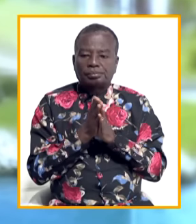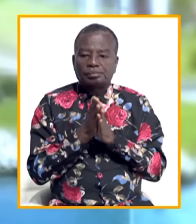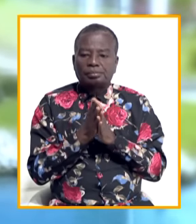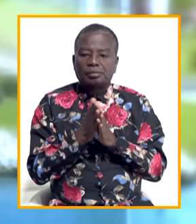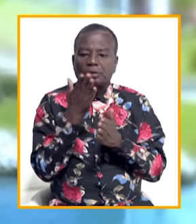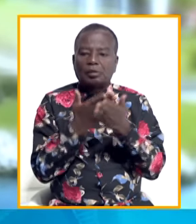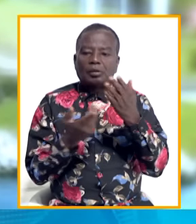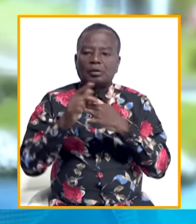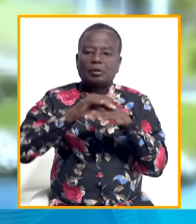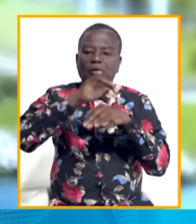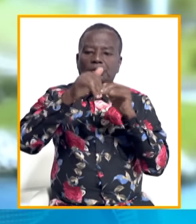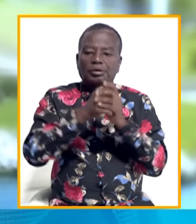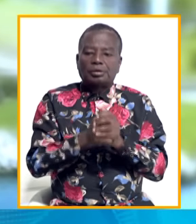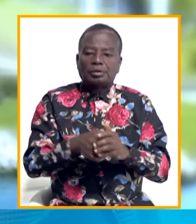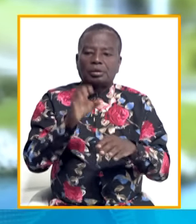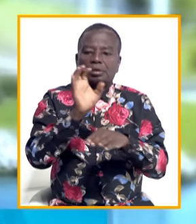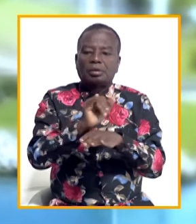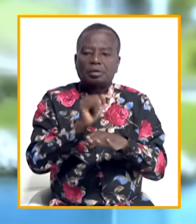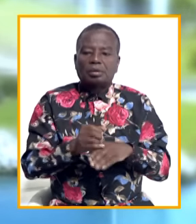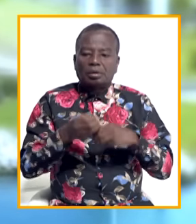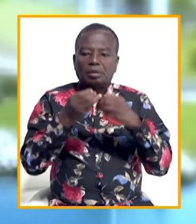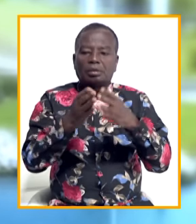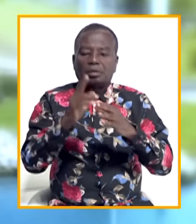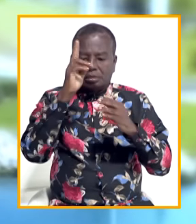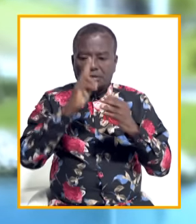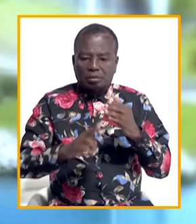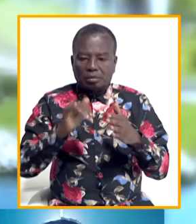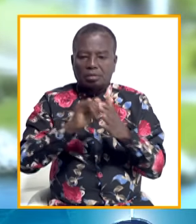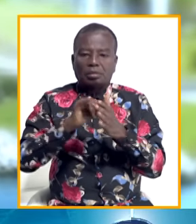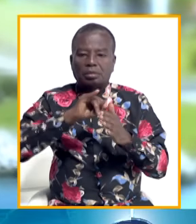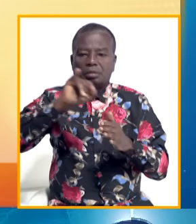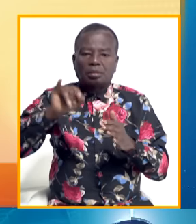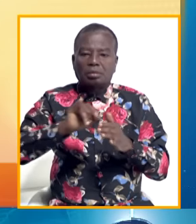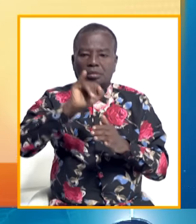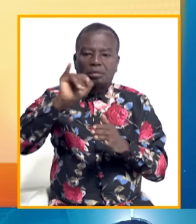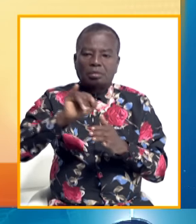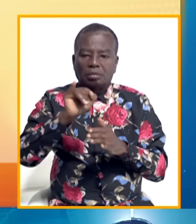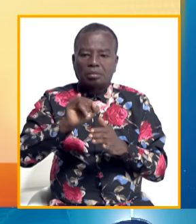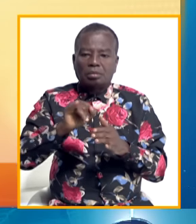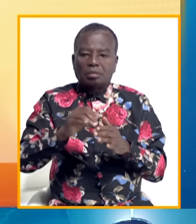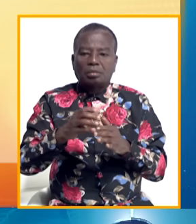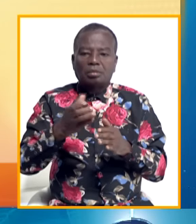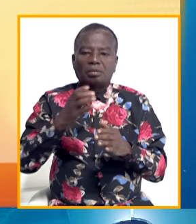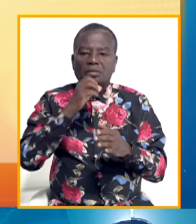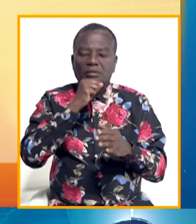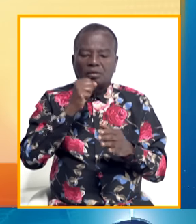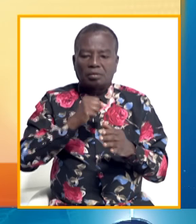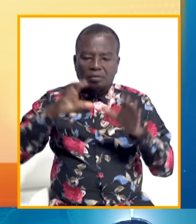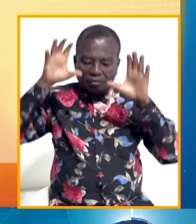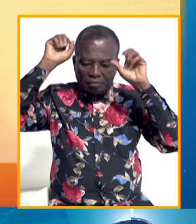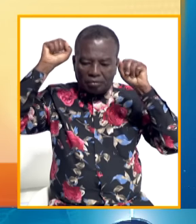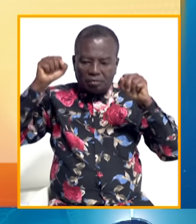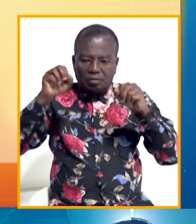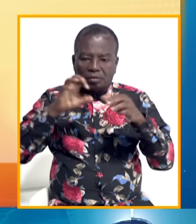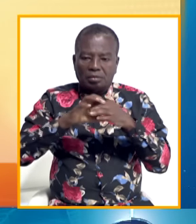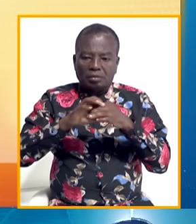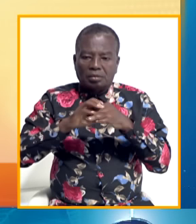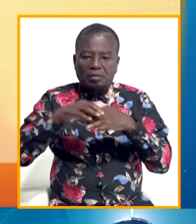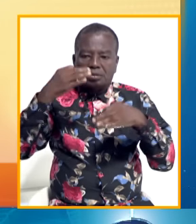Bienvenue à vous tous. La Côte d'Ivoire a rendu hommage ce jeudi à l'ex-président du Conseil supérieur de la magistrature, Koné